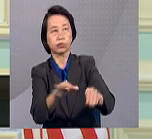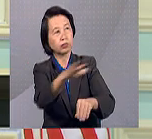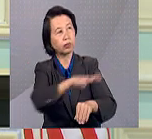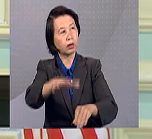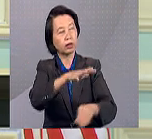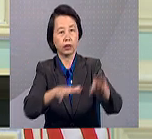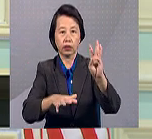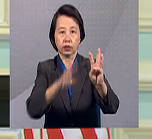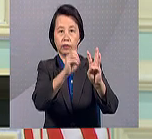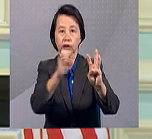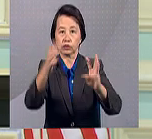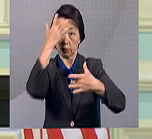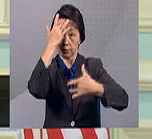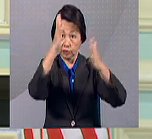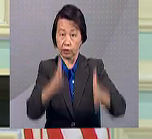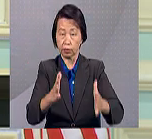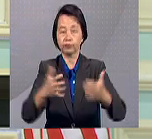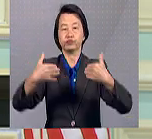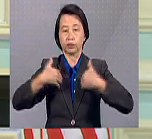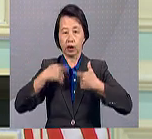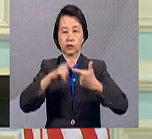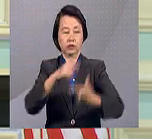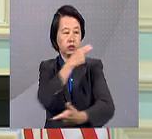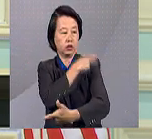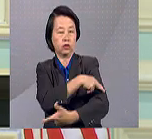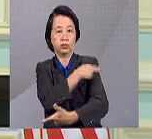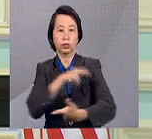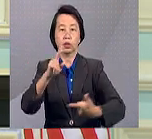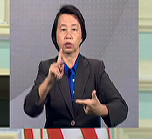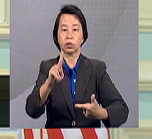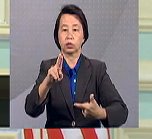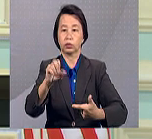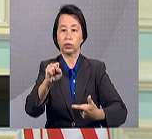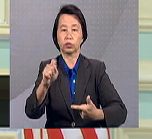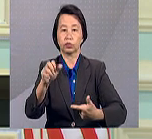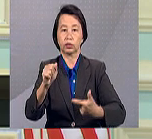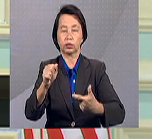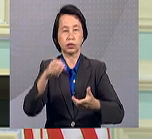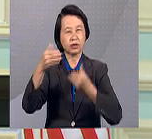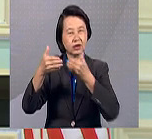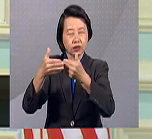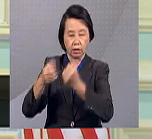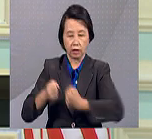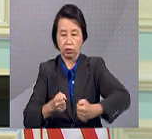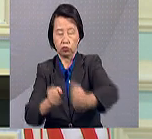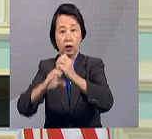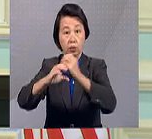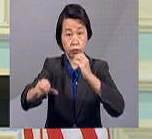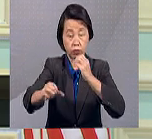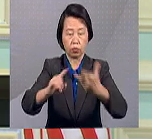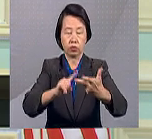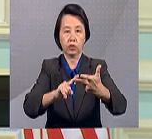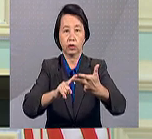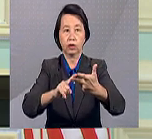600 pesakit. Kita ada di Hospital Kusta di Sungai Buloh dan juga